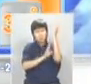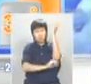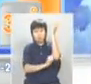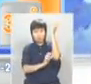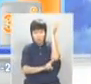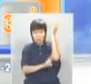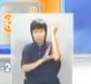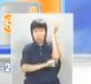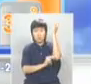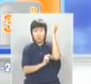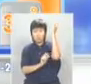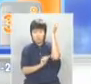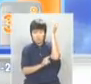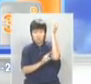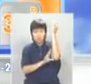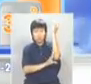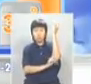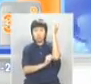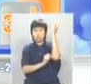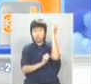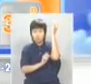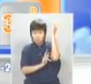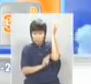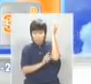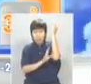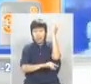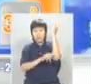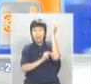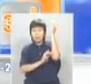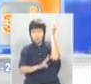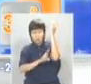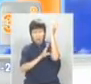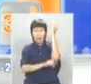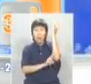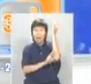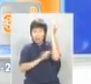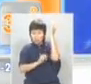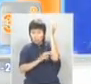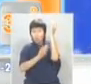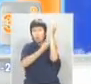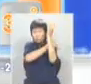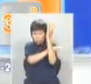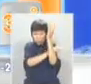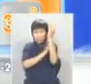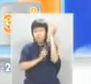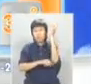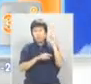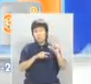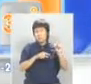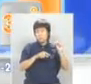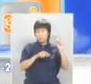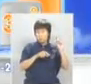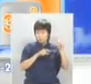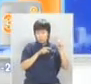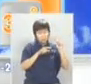าธ สงคลาปัตตนียะลา นราทิวาด ระนองภังานและภูเก็อ้หาภูมิเฉลียระหวาง 22-35 องค์สาเสร็